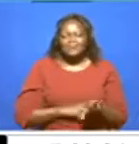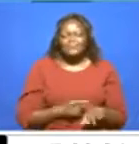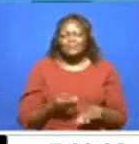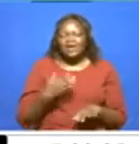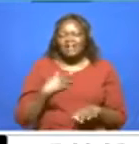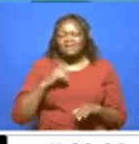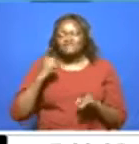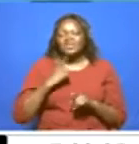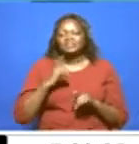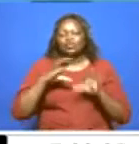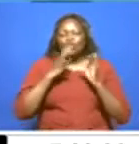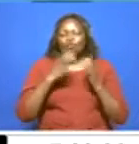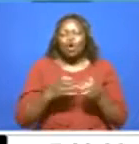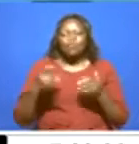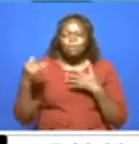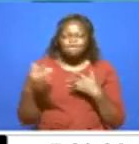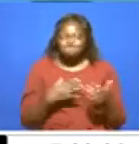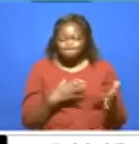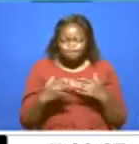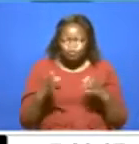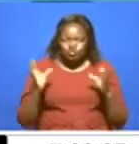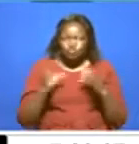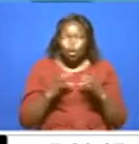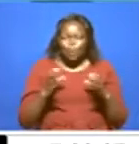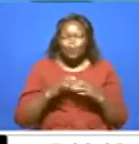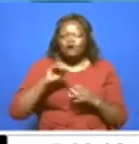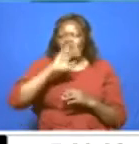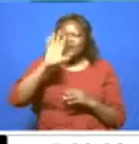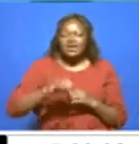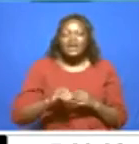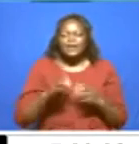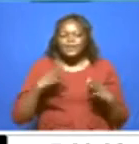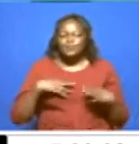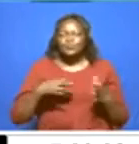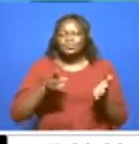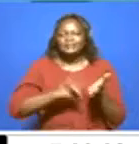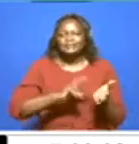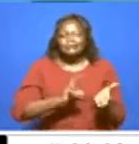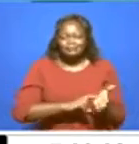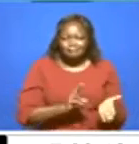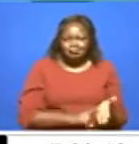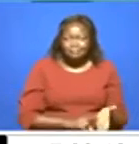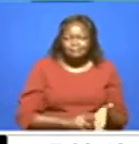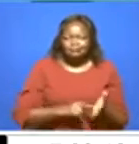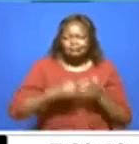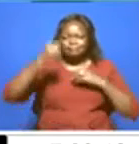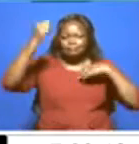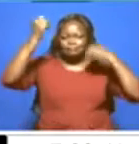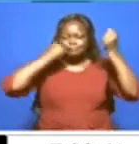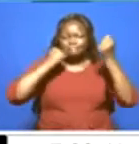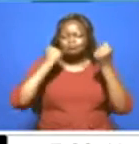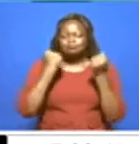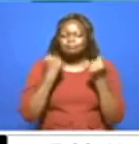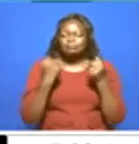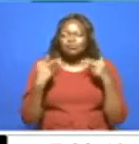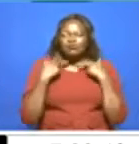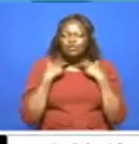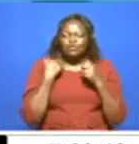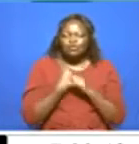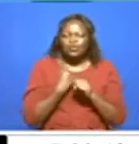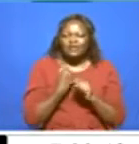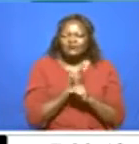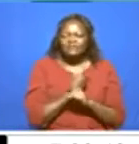kwanza vya dunia, kundi la Waafrika lilisajiliwa na jeshi la ukoloni kufanya kazi mbalimbali ikiwemo kubeba